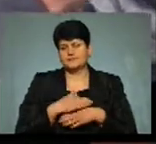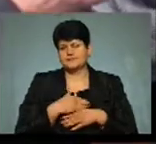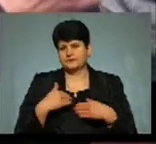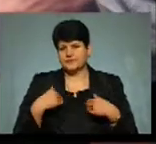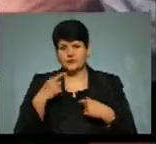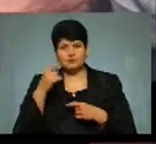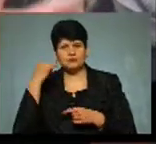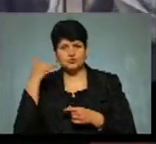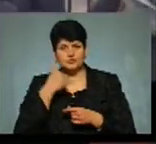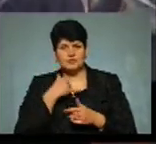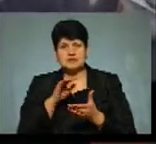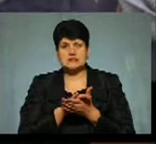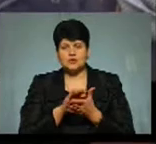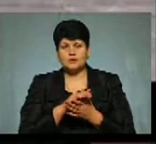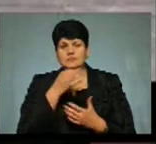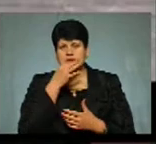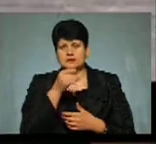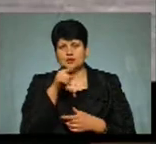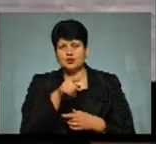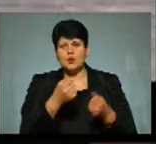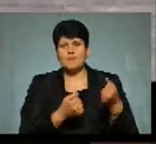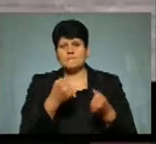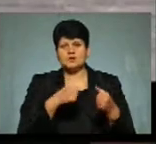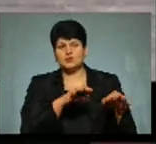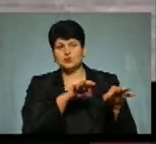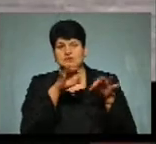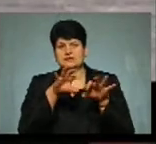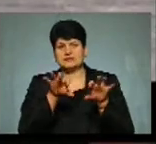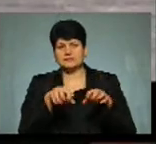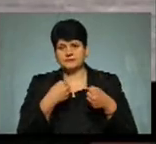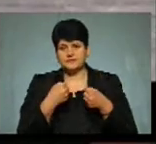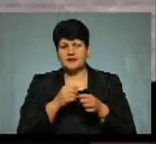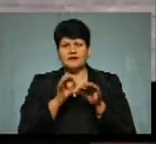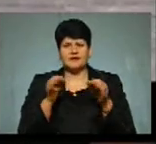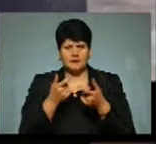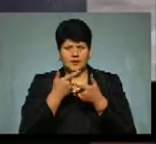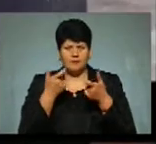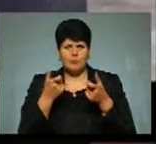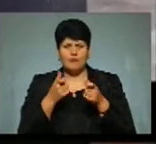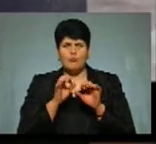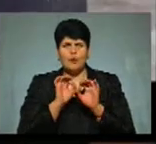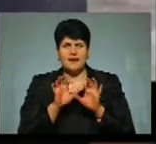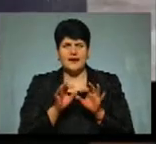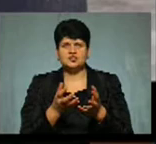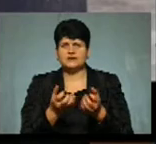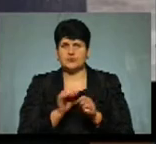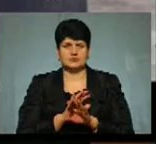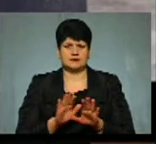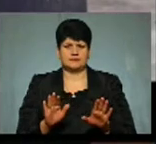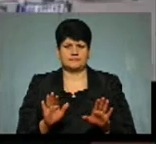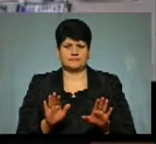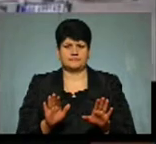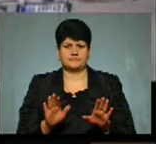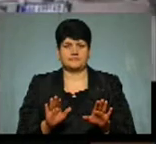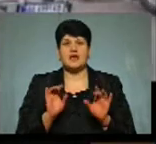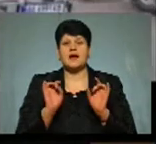йому зателефонували знайомі і повідомили, що його машину евакуюють. Жодних попереджень від інспекції, розповідає, не отримував. Ну, вона як